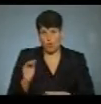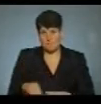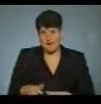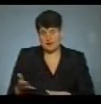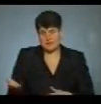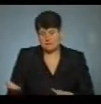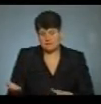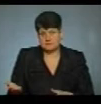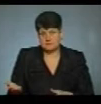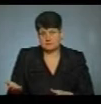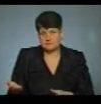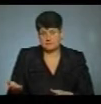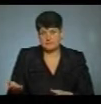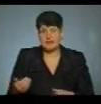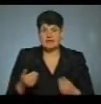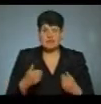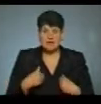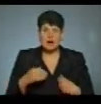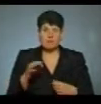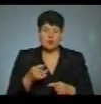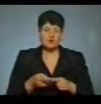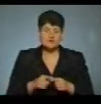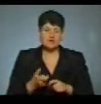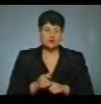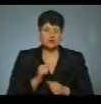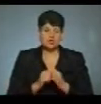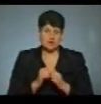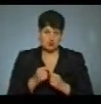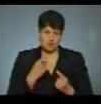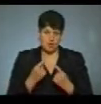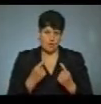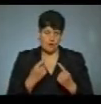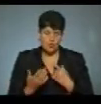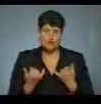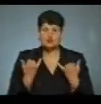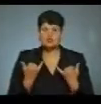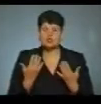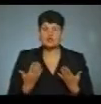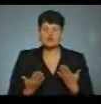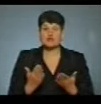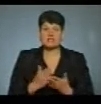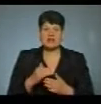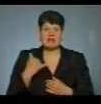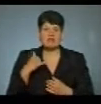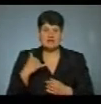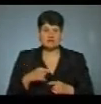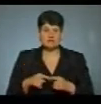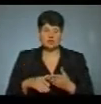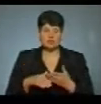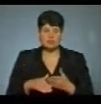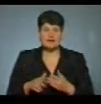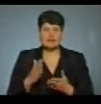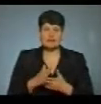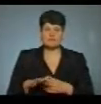Але я про це дуже часто говорю. Сьогодні, якщо є виклик швидкої допомоги і є якась